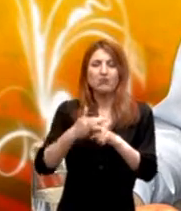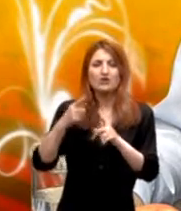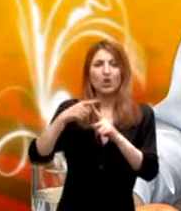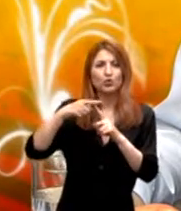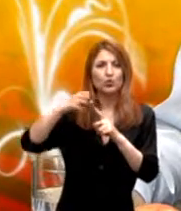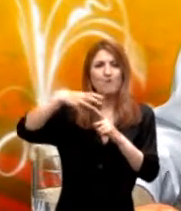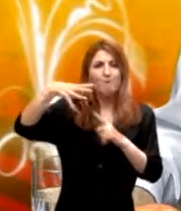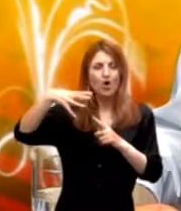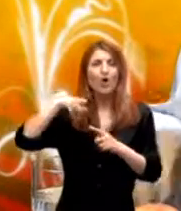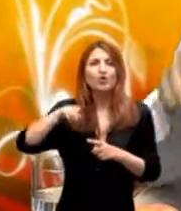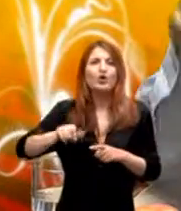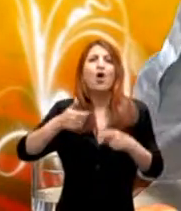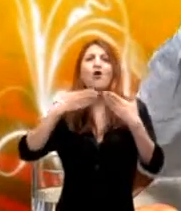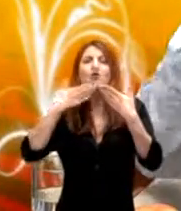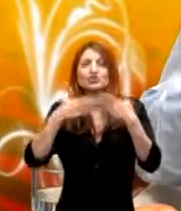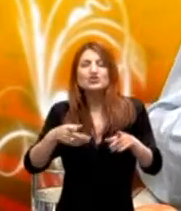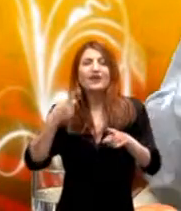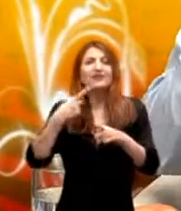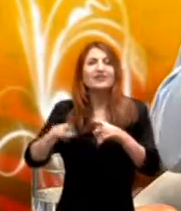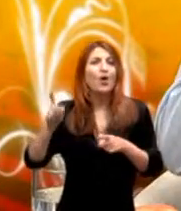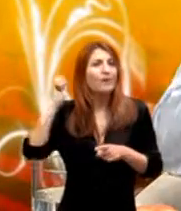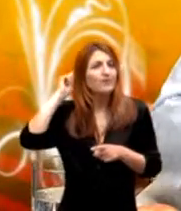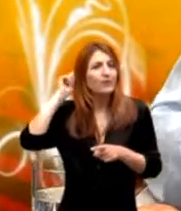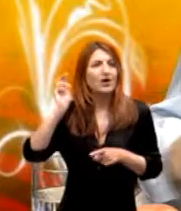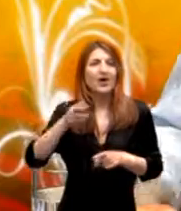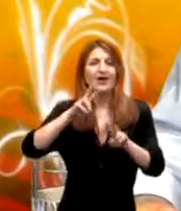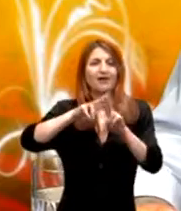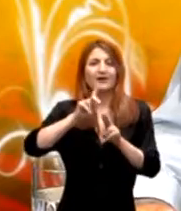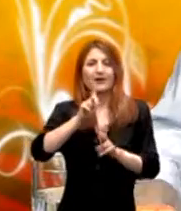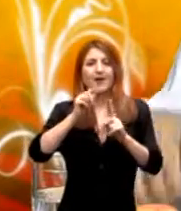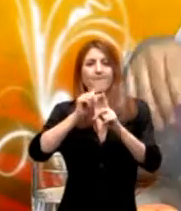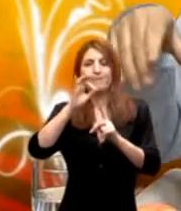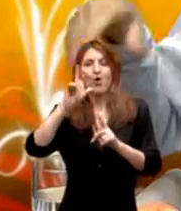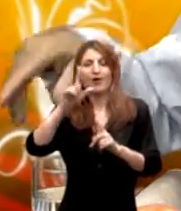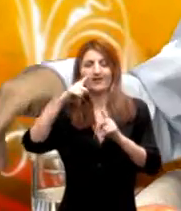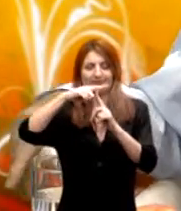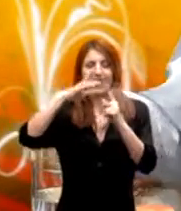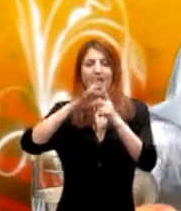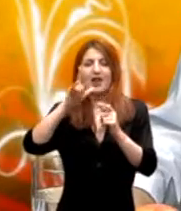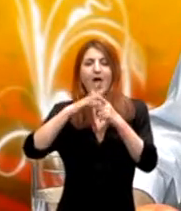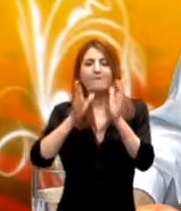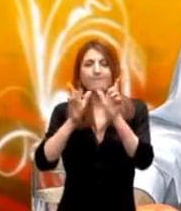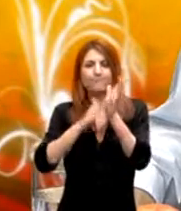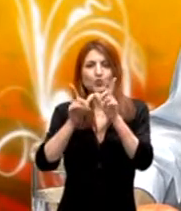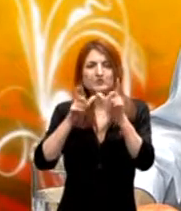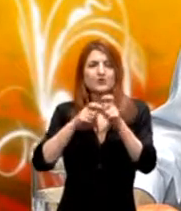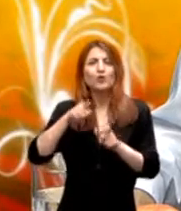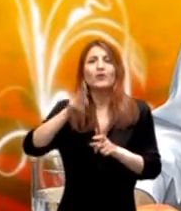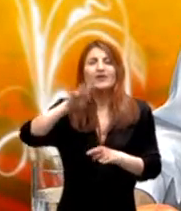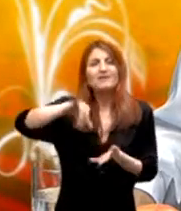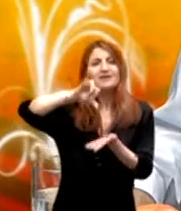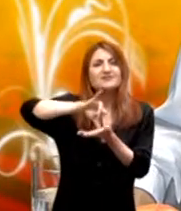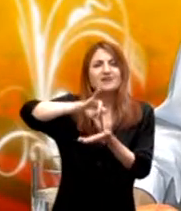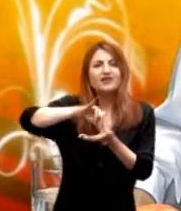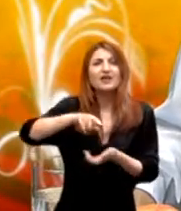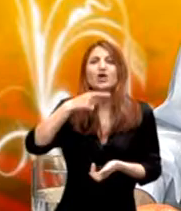tog zračenja se oštećuje dio mozga koji se zove hipotalamus, u kojem se nalaze centri koje kažu